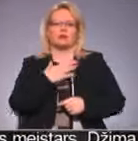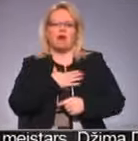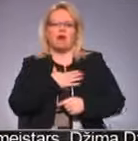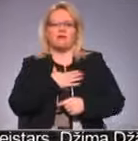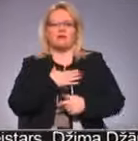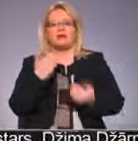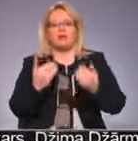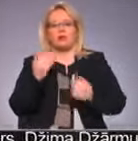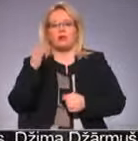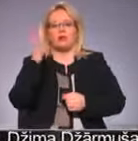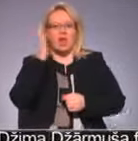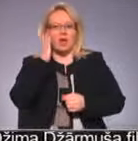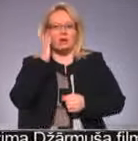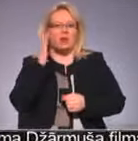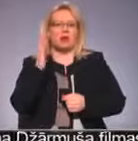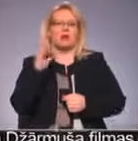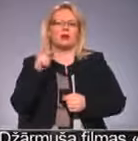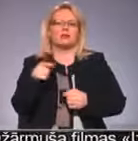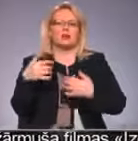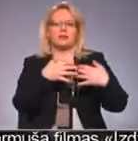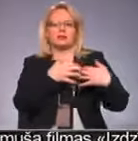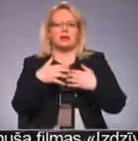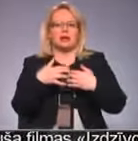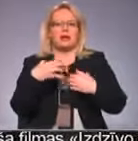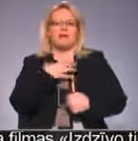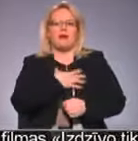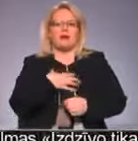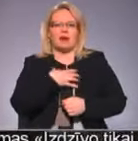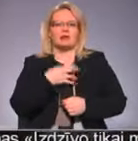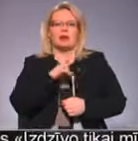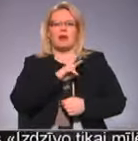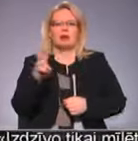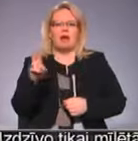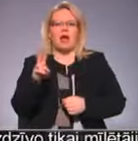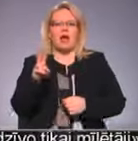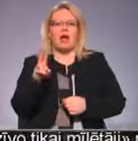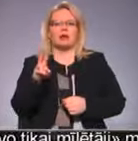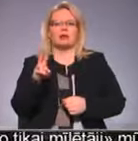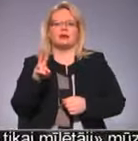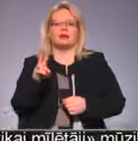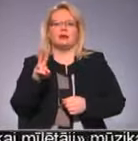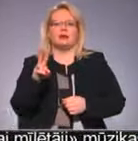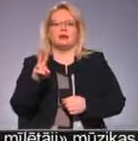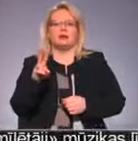varonas viedokļa, vai ne? Šī cīņa nebūtu vajadzīga, ja tāds destruktīvs spēks